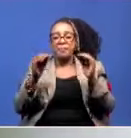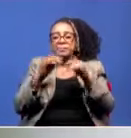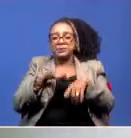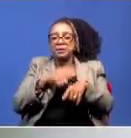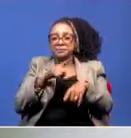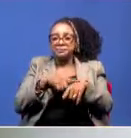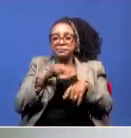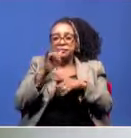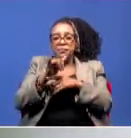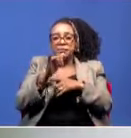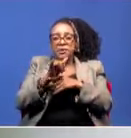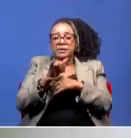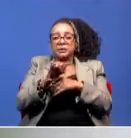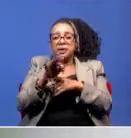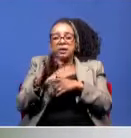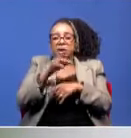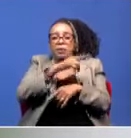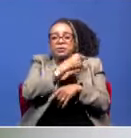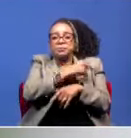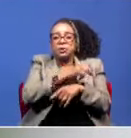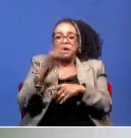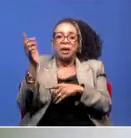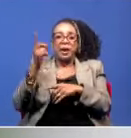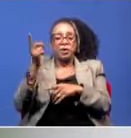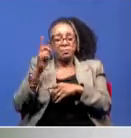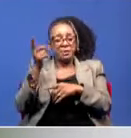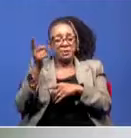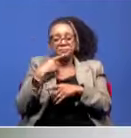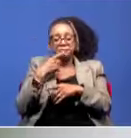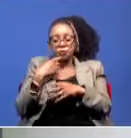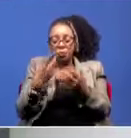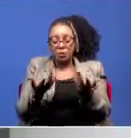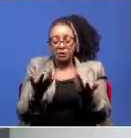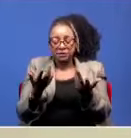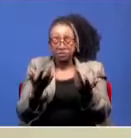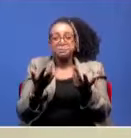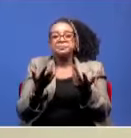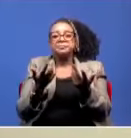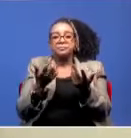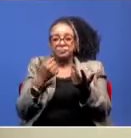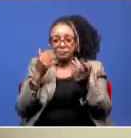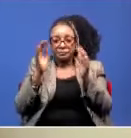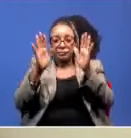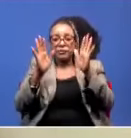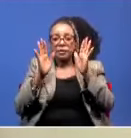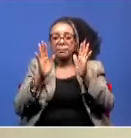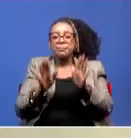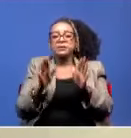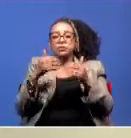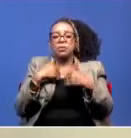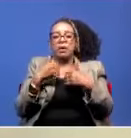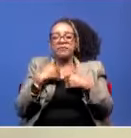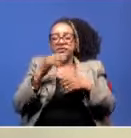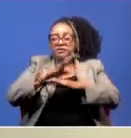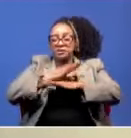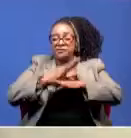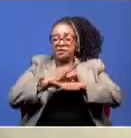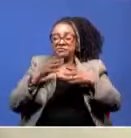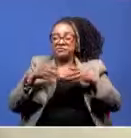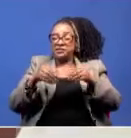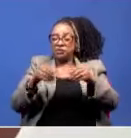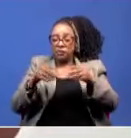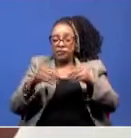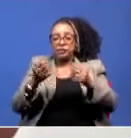tiba ya misuli na viungo katika hospitali ya Nairobi, anasema kwamba ipo haja ya kuwepo wanafizio wa kutosha wa